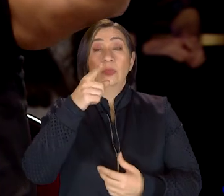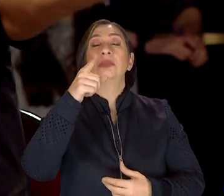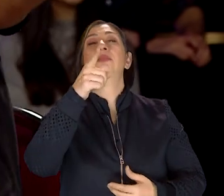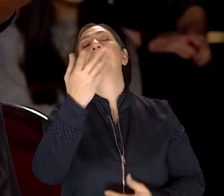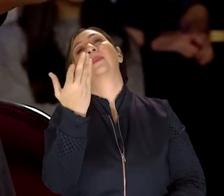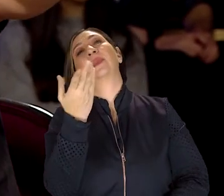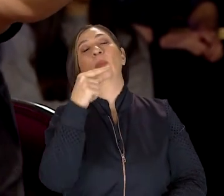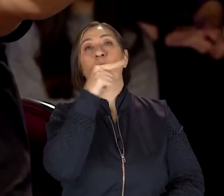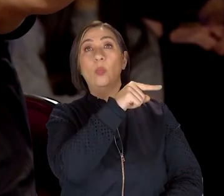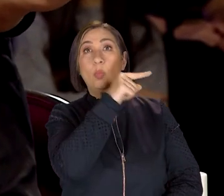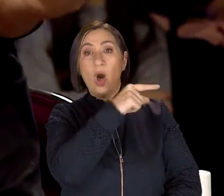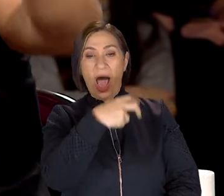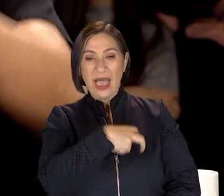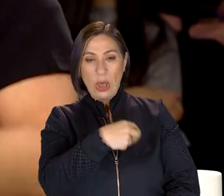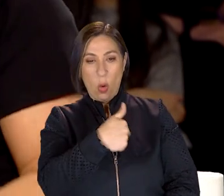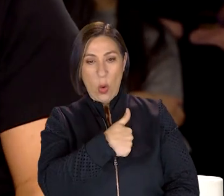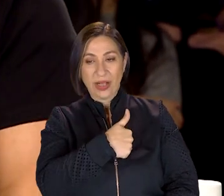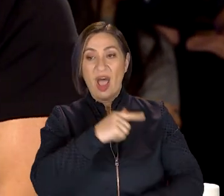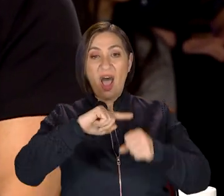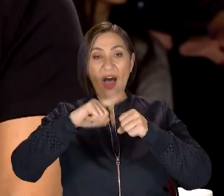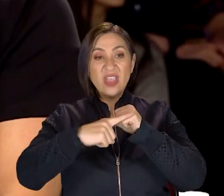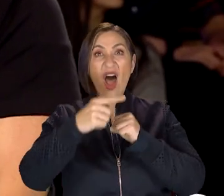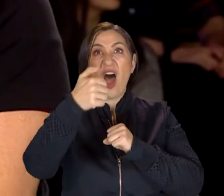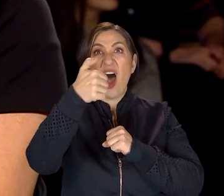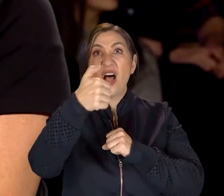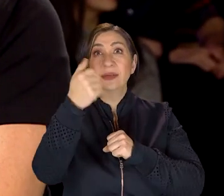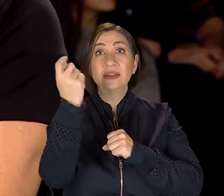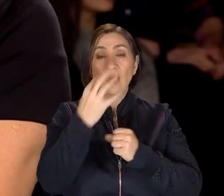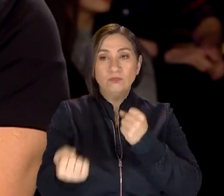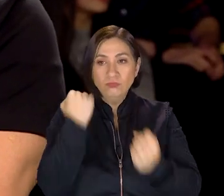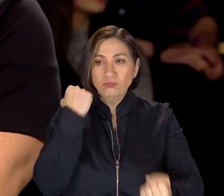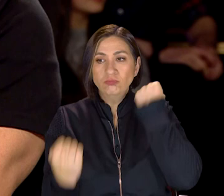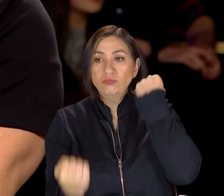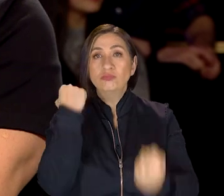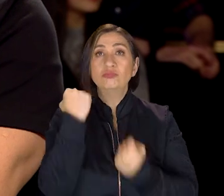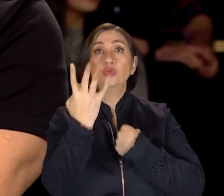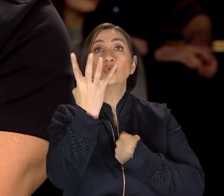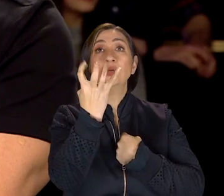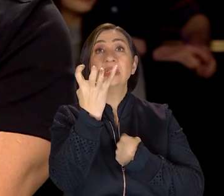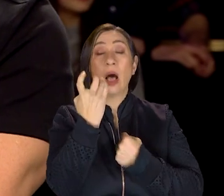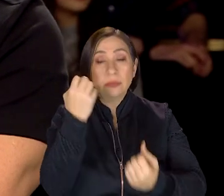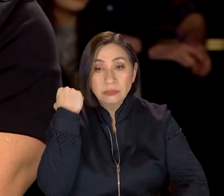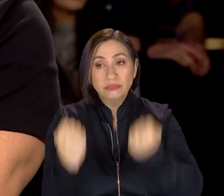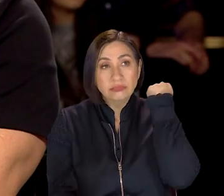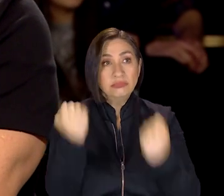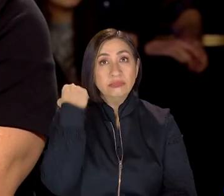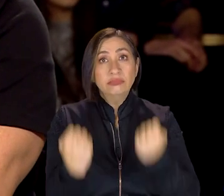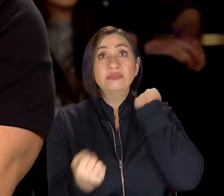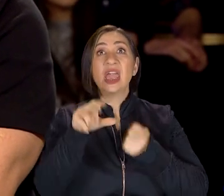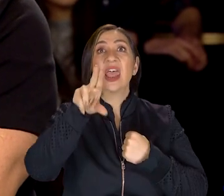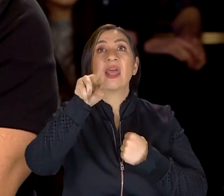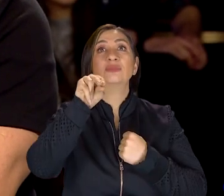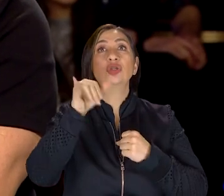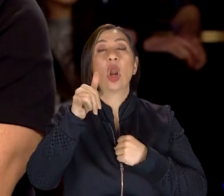sen şöyle yani o Aşka Yürek'te haftada 6 jimdeyim. 4 saat falan jimdeyim bu arada. 70